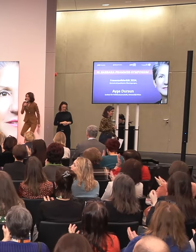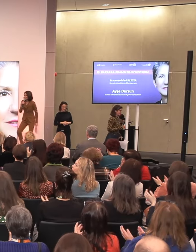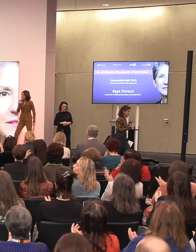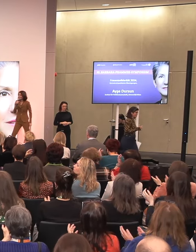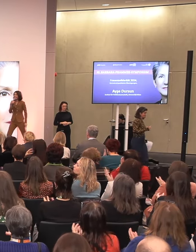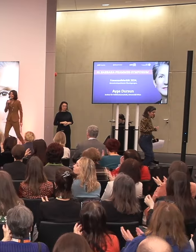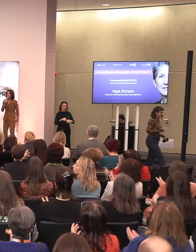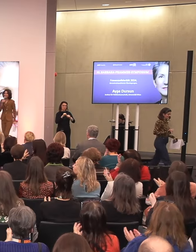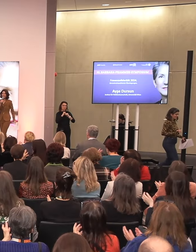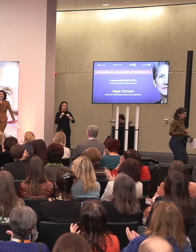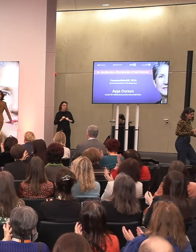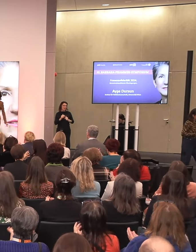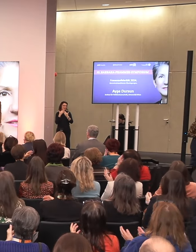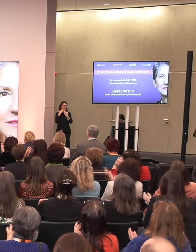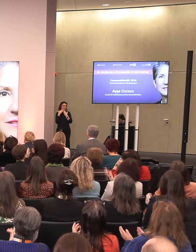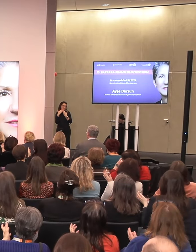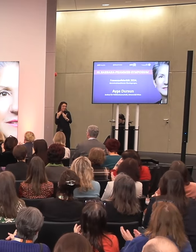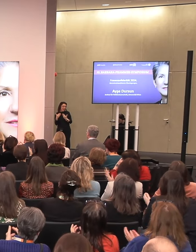Herzlichen Dank.